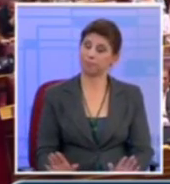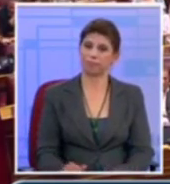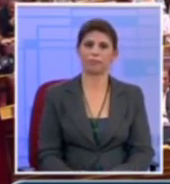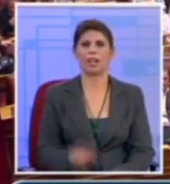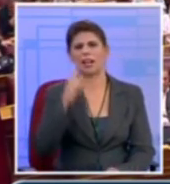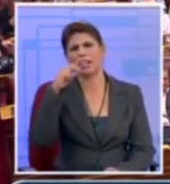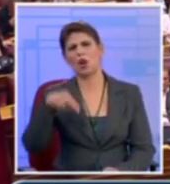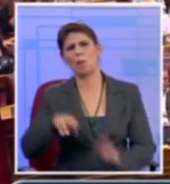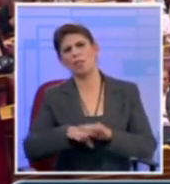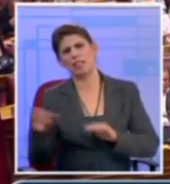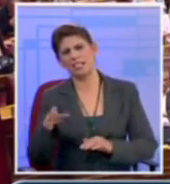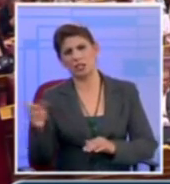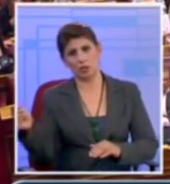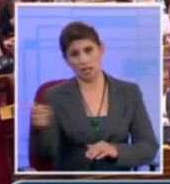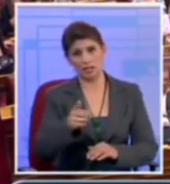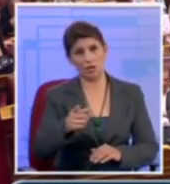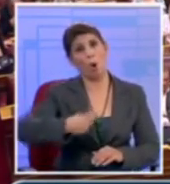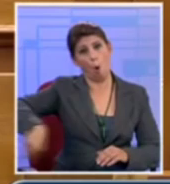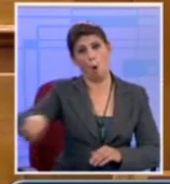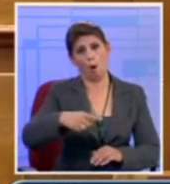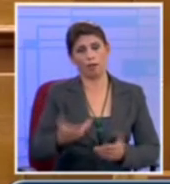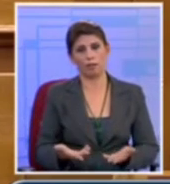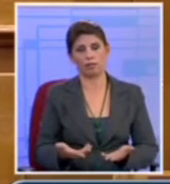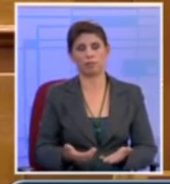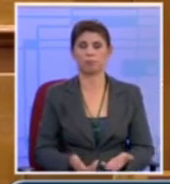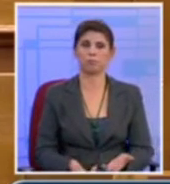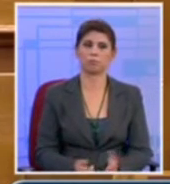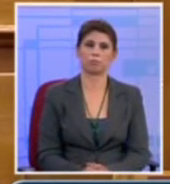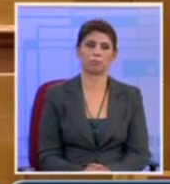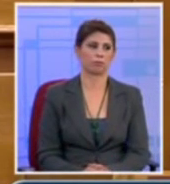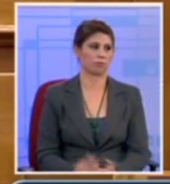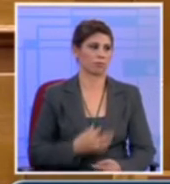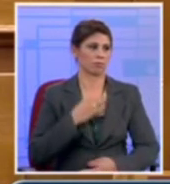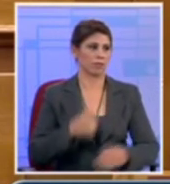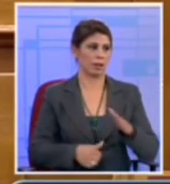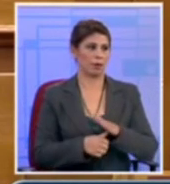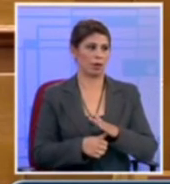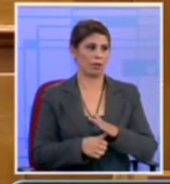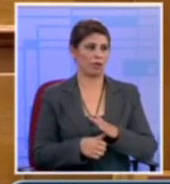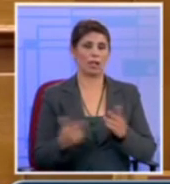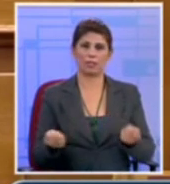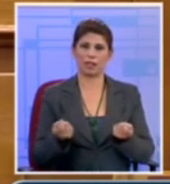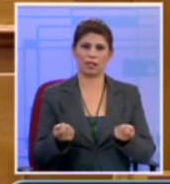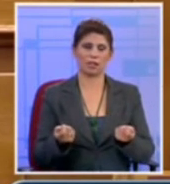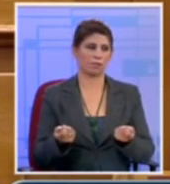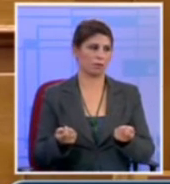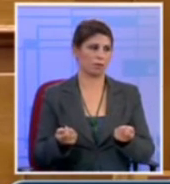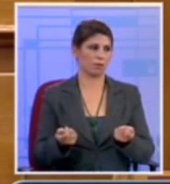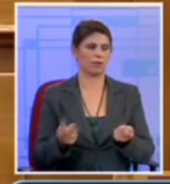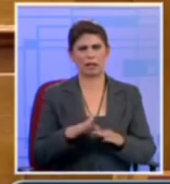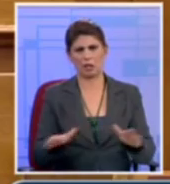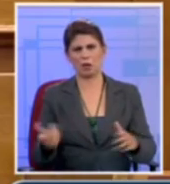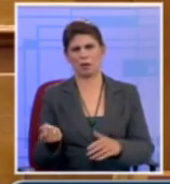ο Νικολόπουλος ακροδεξιός κατά εσάς, είναι και όλοι οι άλλοι. Ποιος έπαιρνε. Κύριε Πρόεδρε, σας παρακαλώ. Θα χρησιμοποιήσω τη.